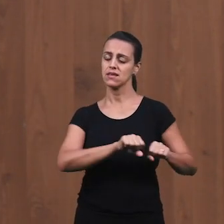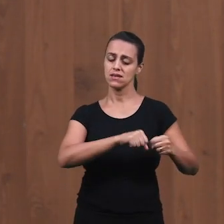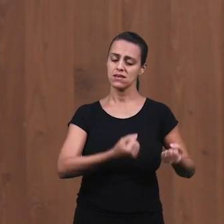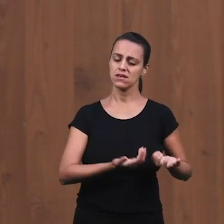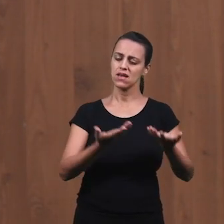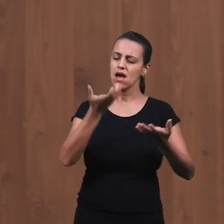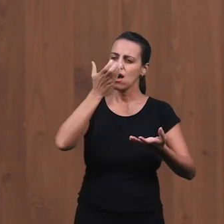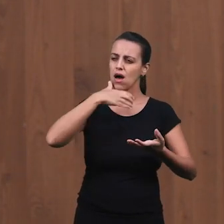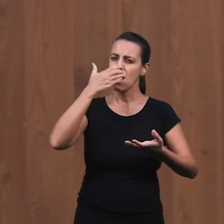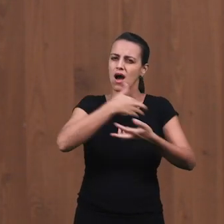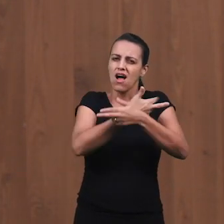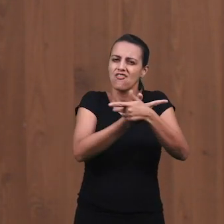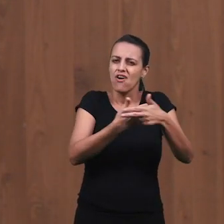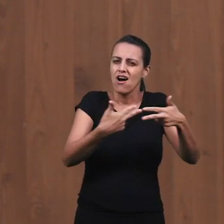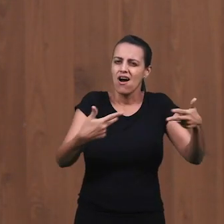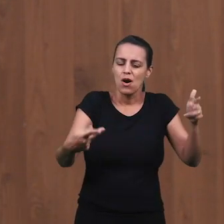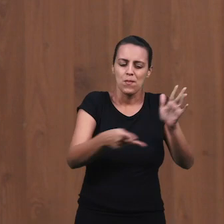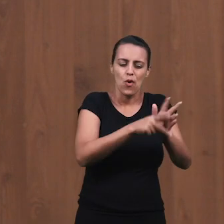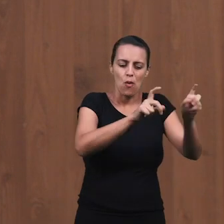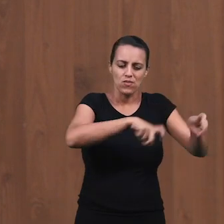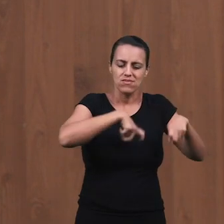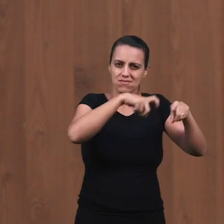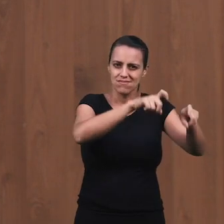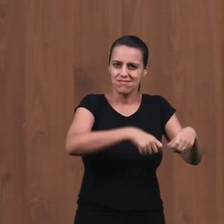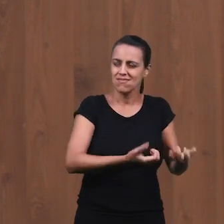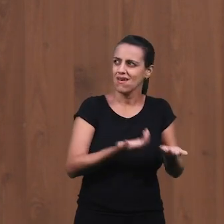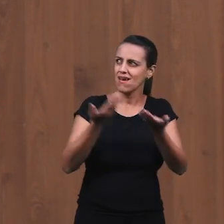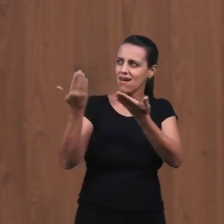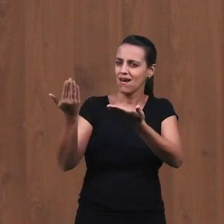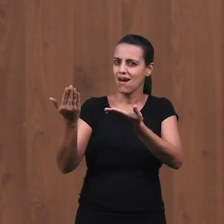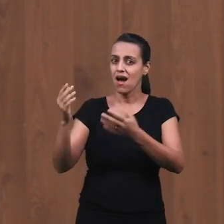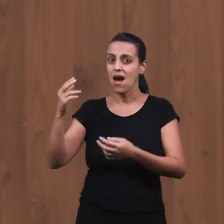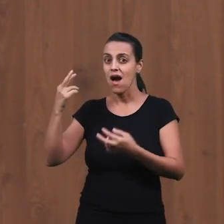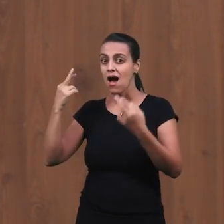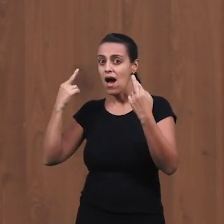Caïn, il a offert les fruits de la terre, Abel a